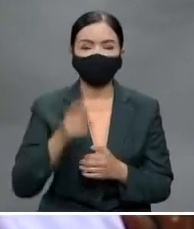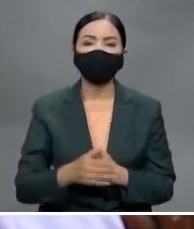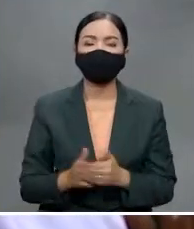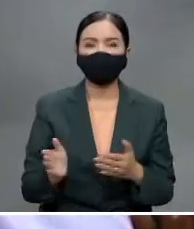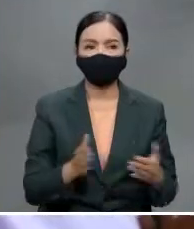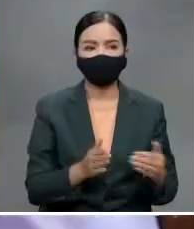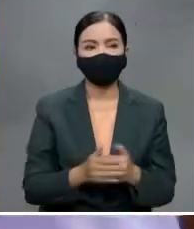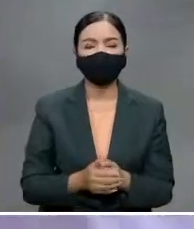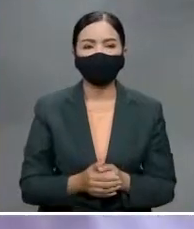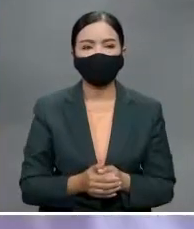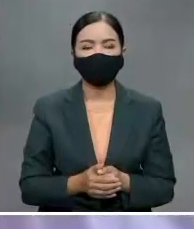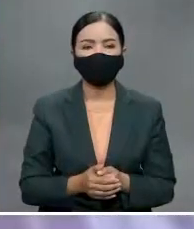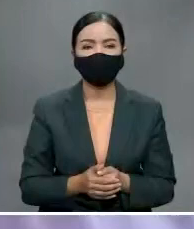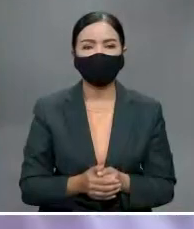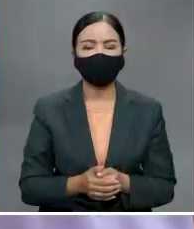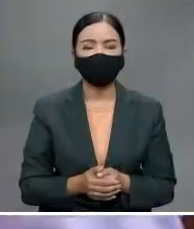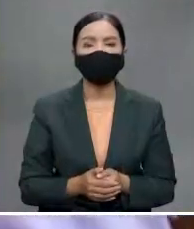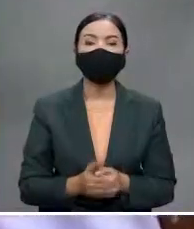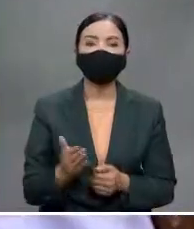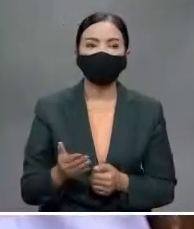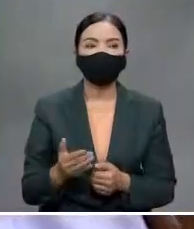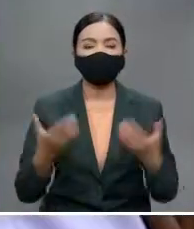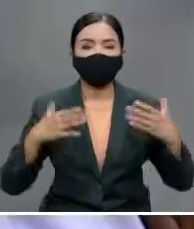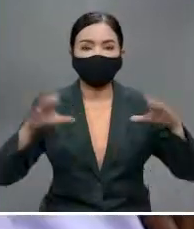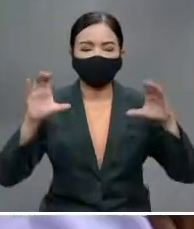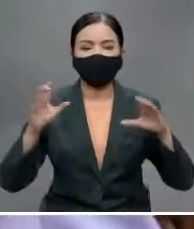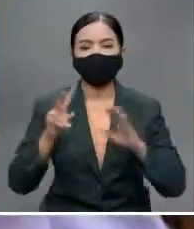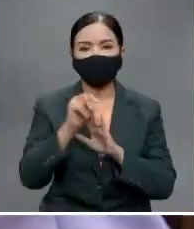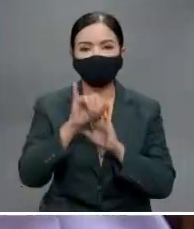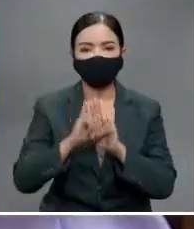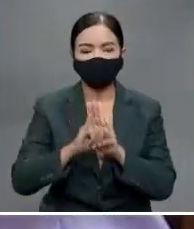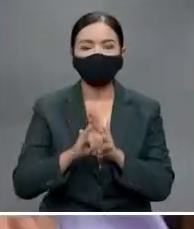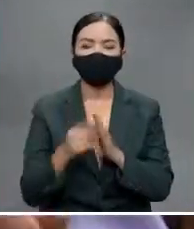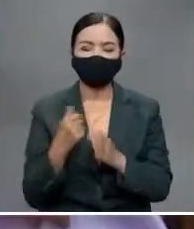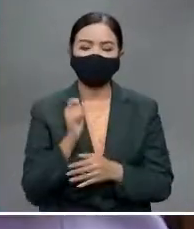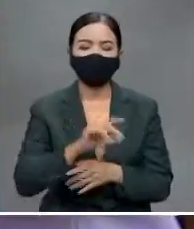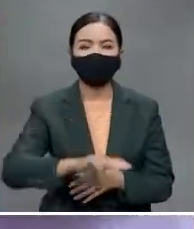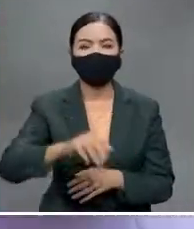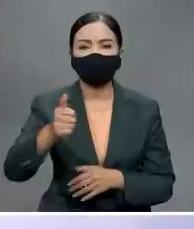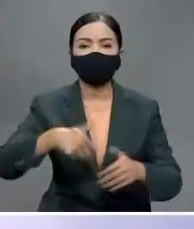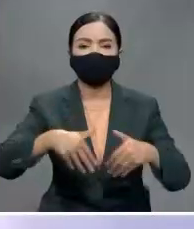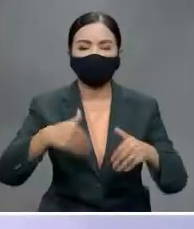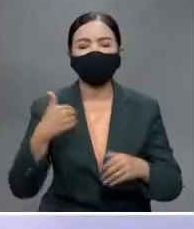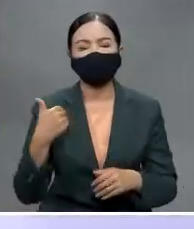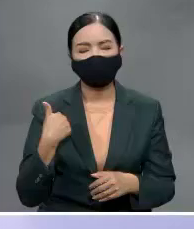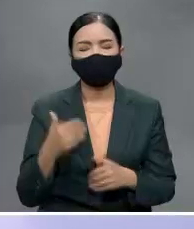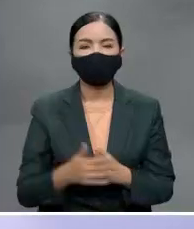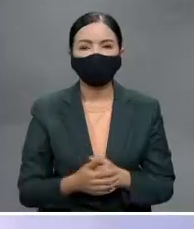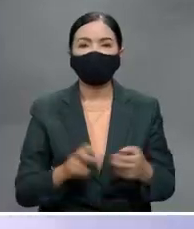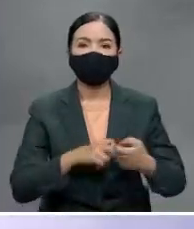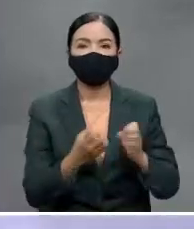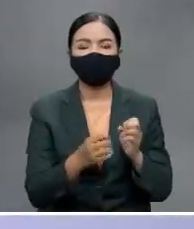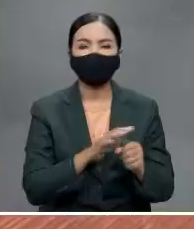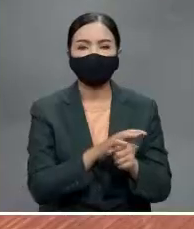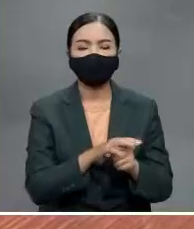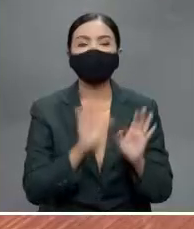รัฐมนตรีคุณอนุชาบูรพชัยศรีค่ะก็บอกว่าทางรัฐบาลมีนโยบายที่จะเยียวยาประชาชนที่ได้รับผลกระทบที่เกิดจาก